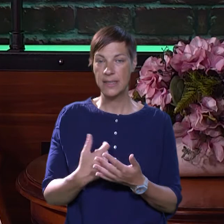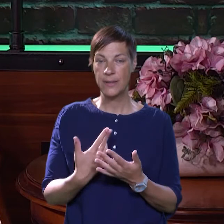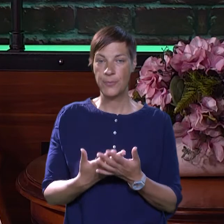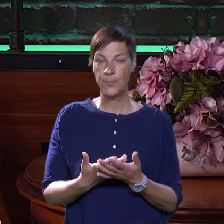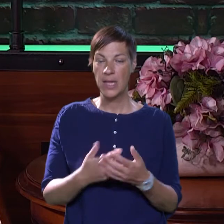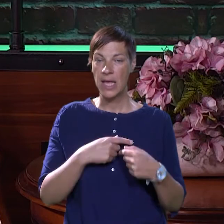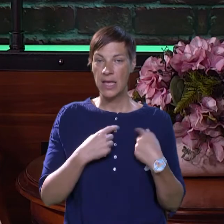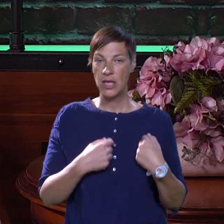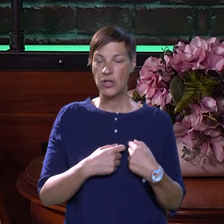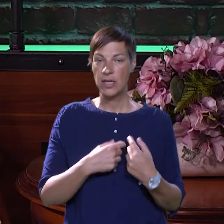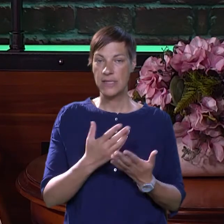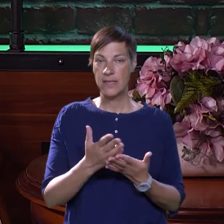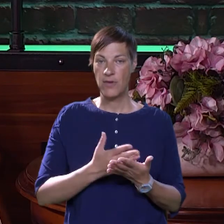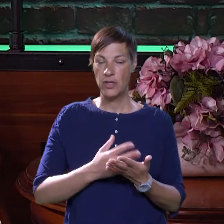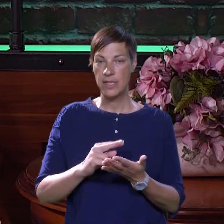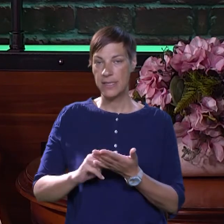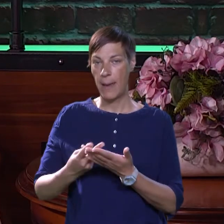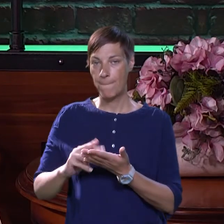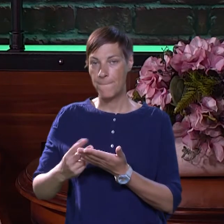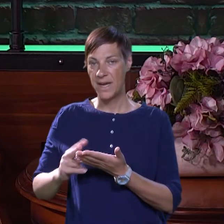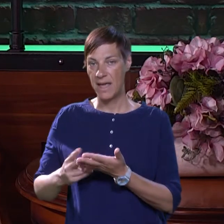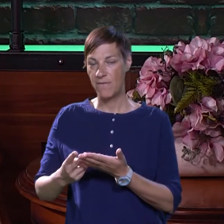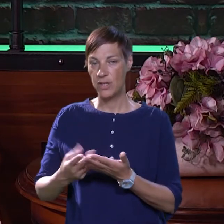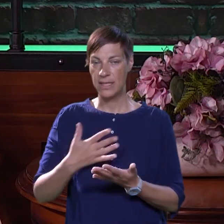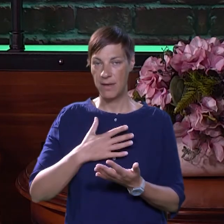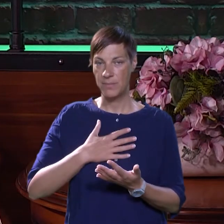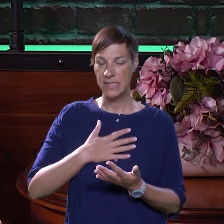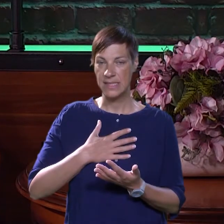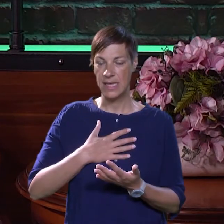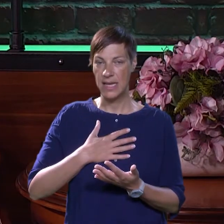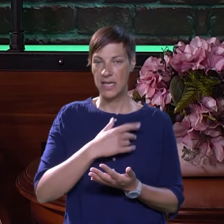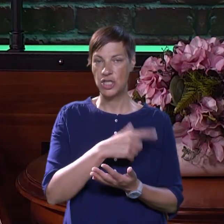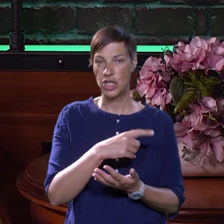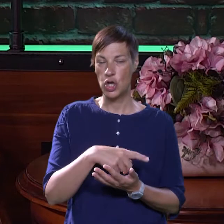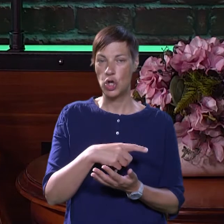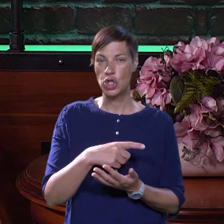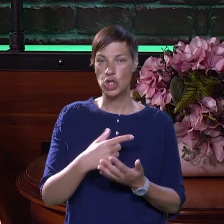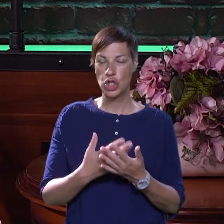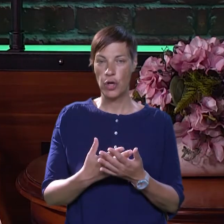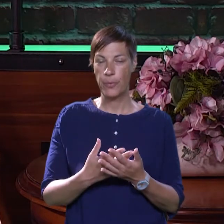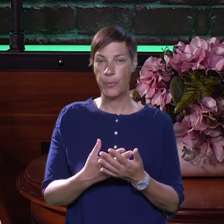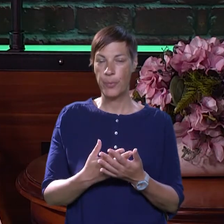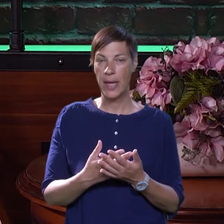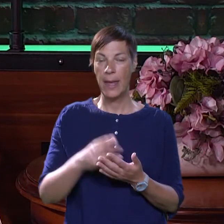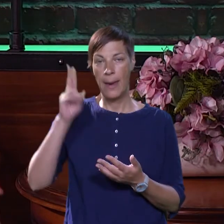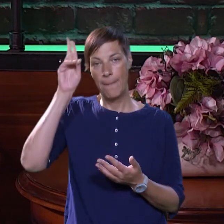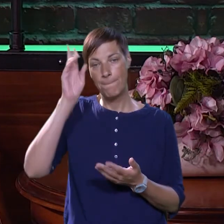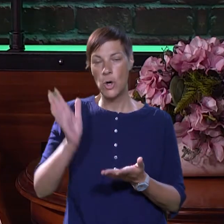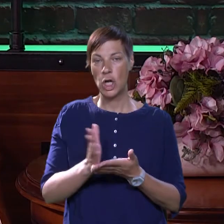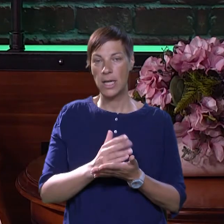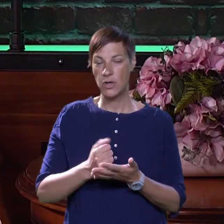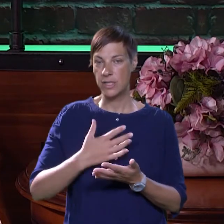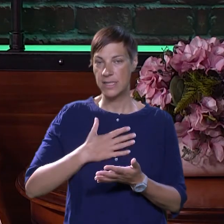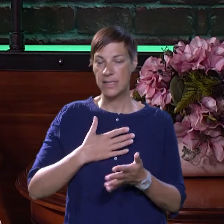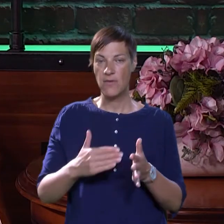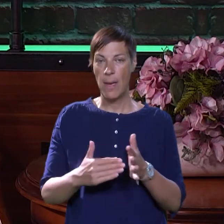se volonterski, dakle, prevodi se to da bi se naši ljudi, dakle, da bi naši sunarodnjaci mogli koristiti to